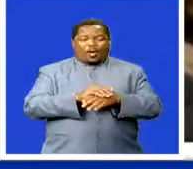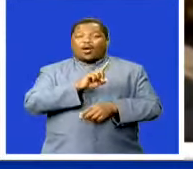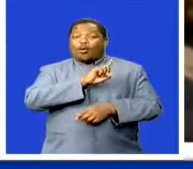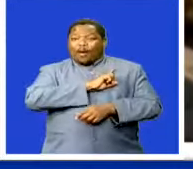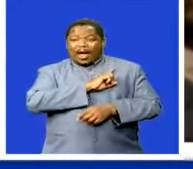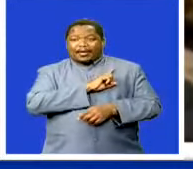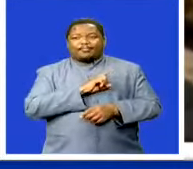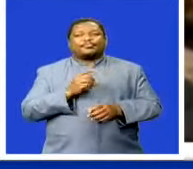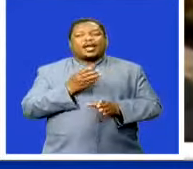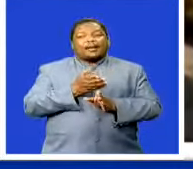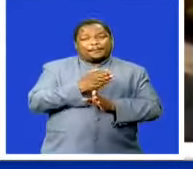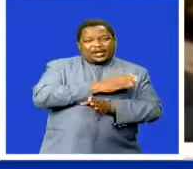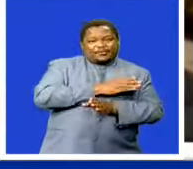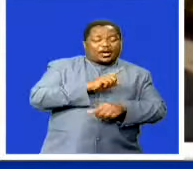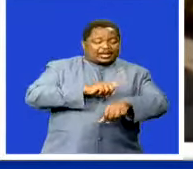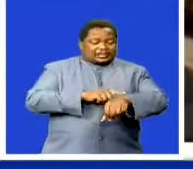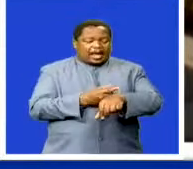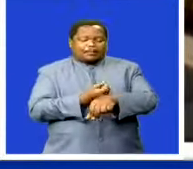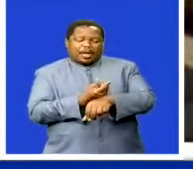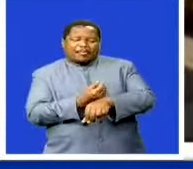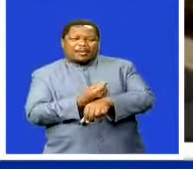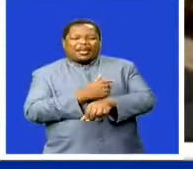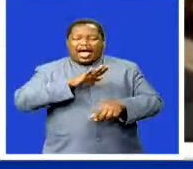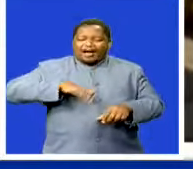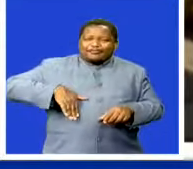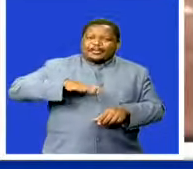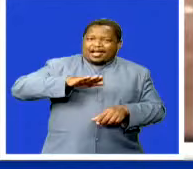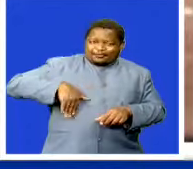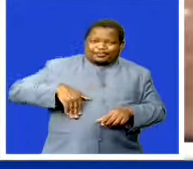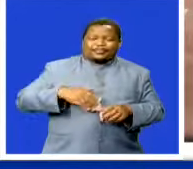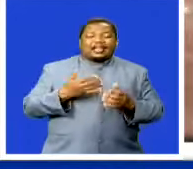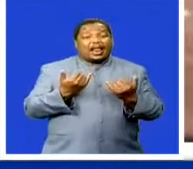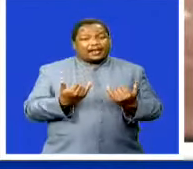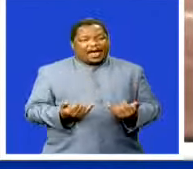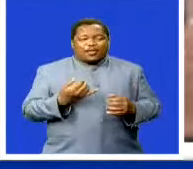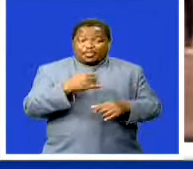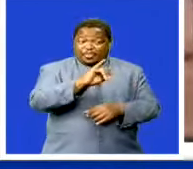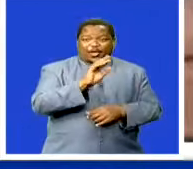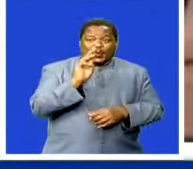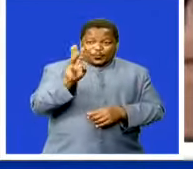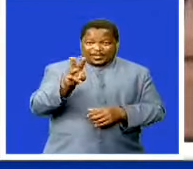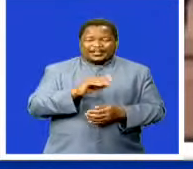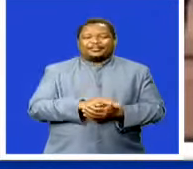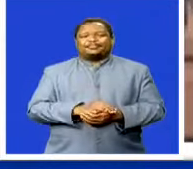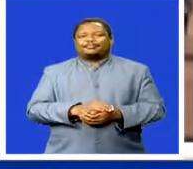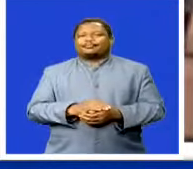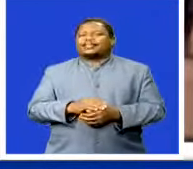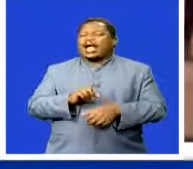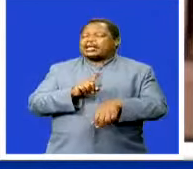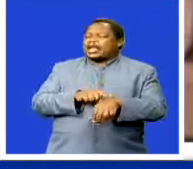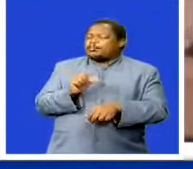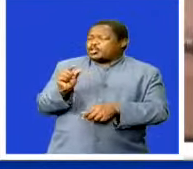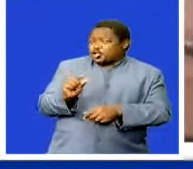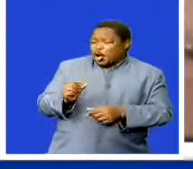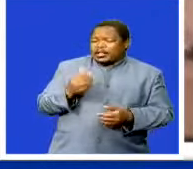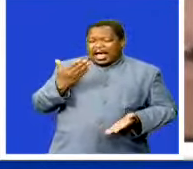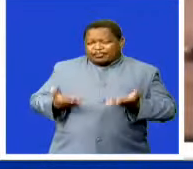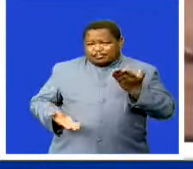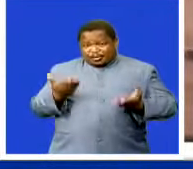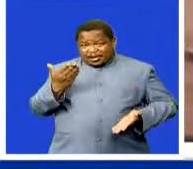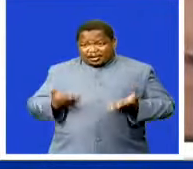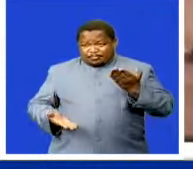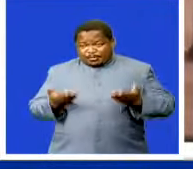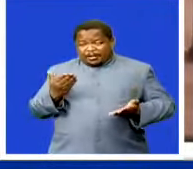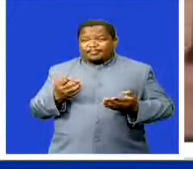and then yonke into ngifuna kuyena nje ibe right yonke imi. So inyalo kulesikhashana lezi sitholile zamile ukuthi sonke sitilungiselele.